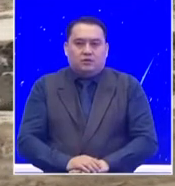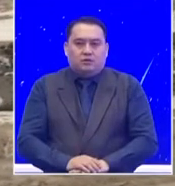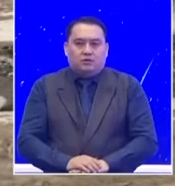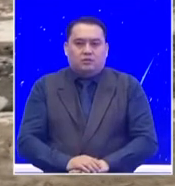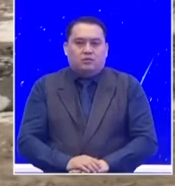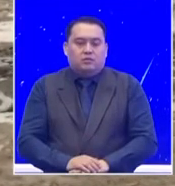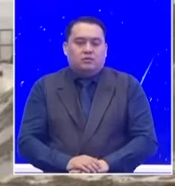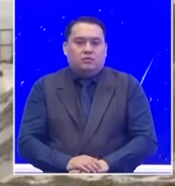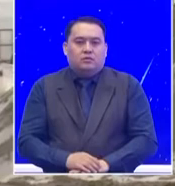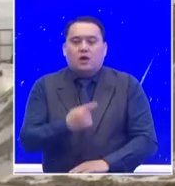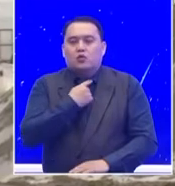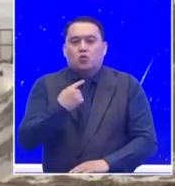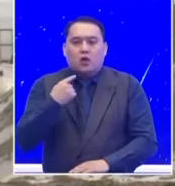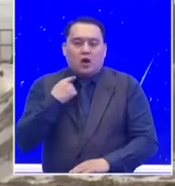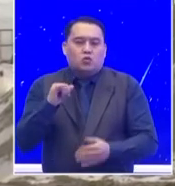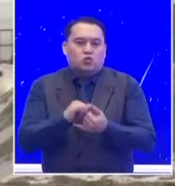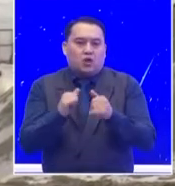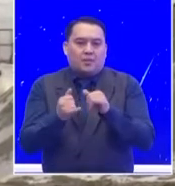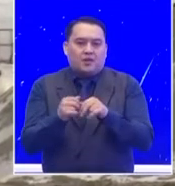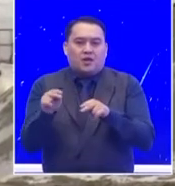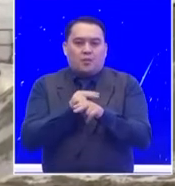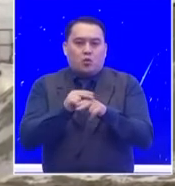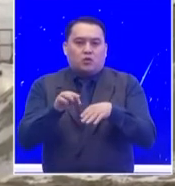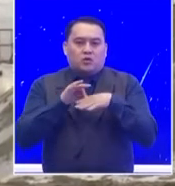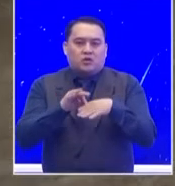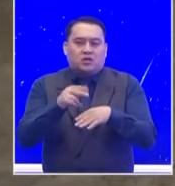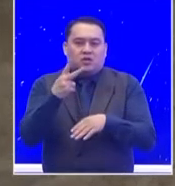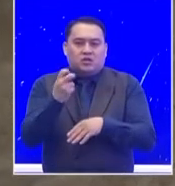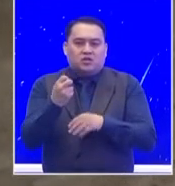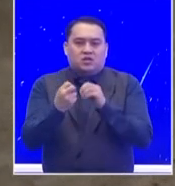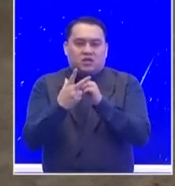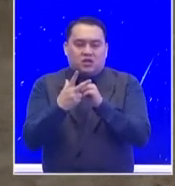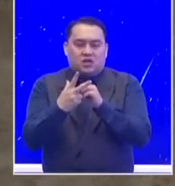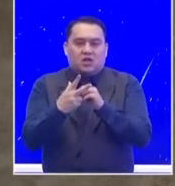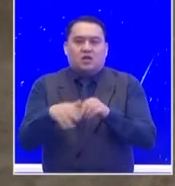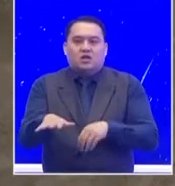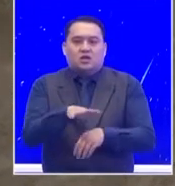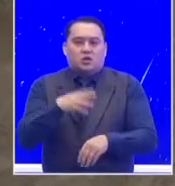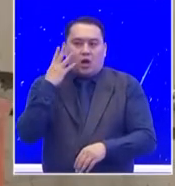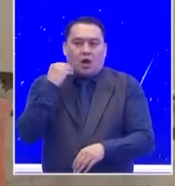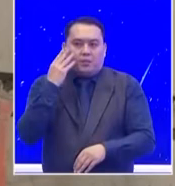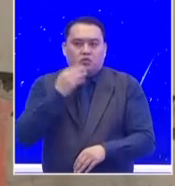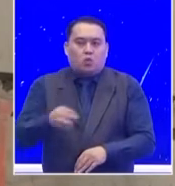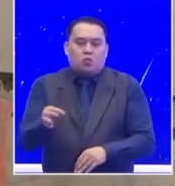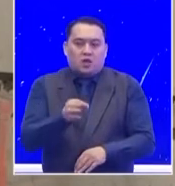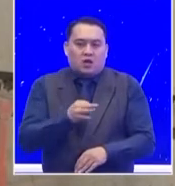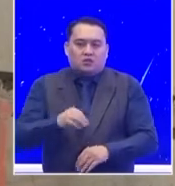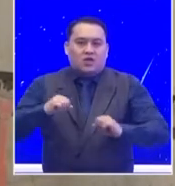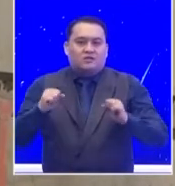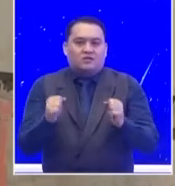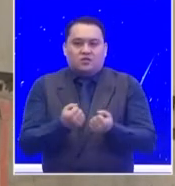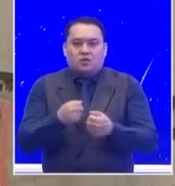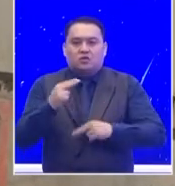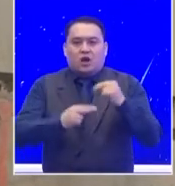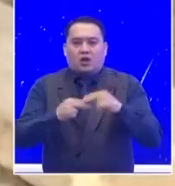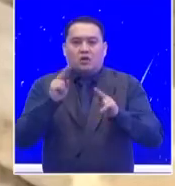автотрасса Талдыкурган-Ускемен проходит капитальный ремонт. 313 километров из них приходится на территорию Алматинской области. В зимний период